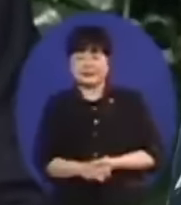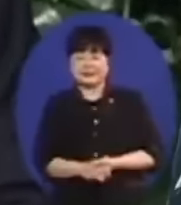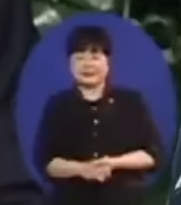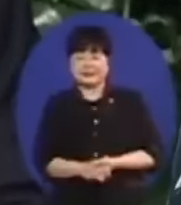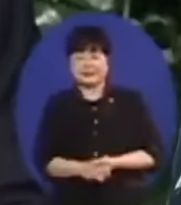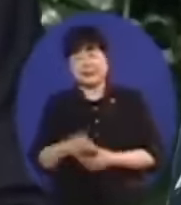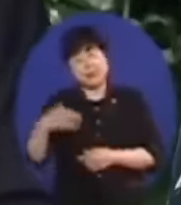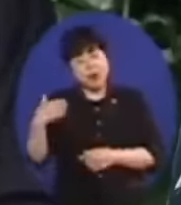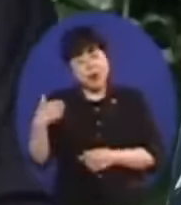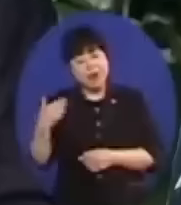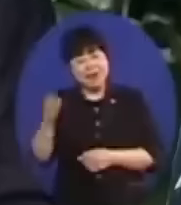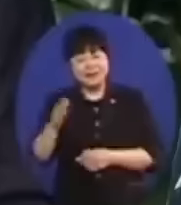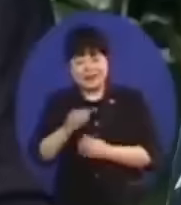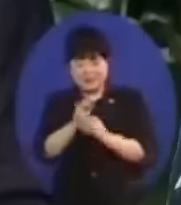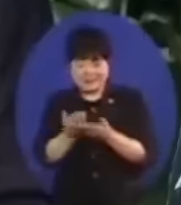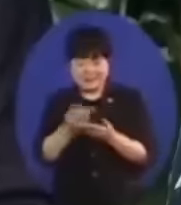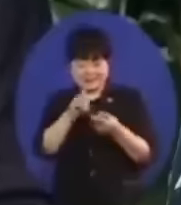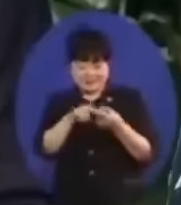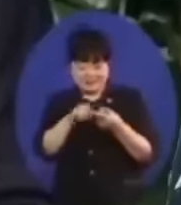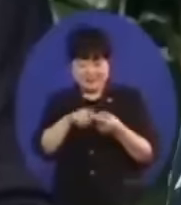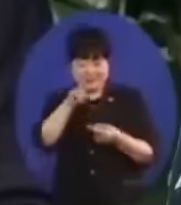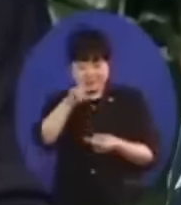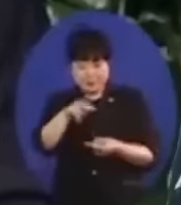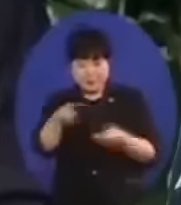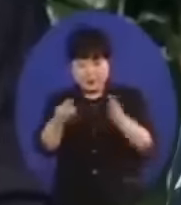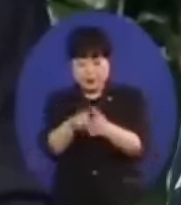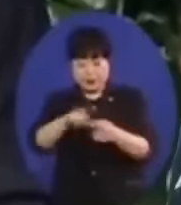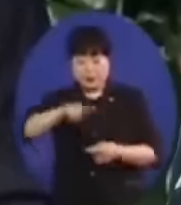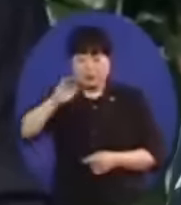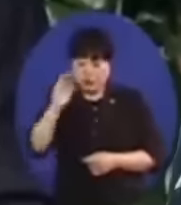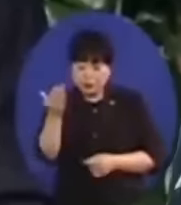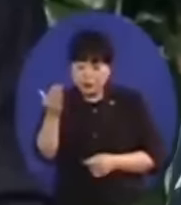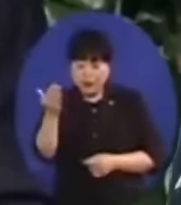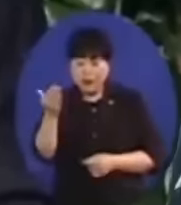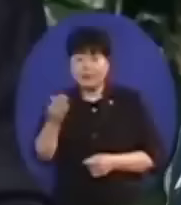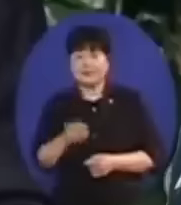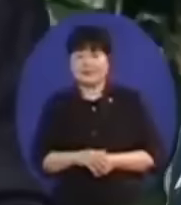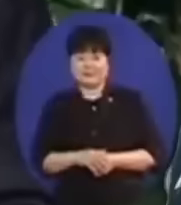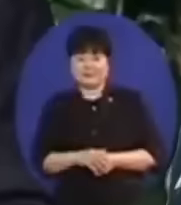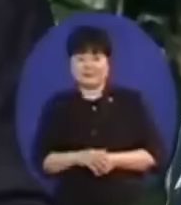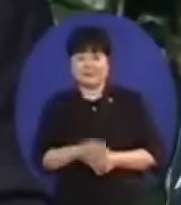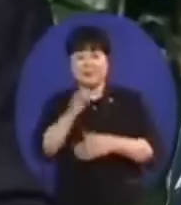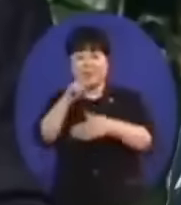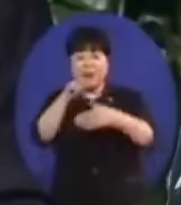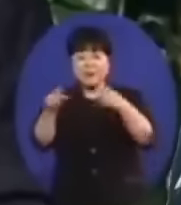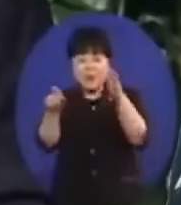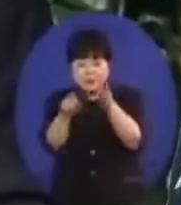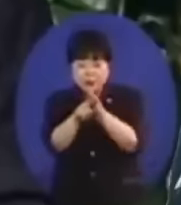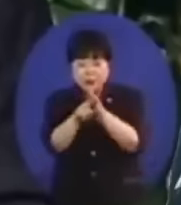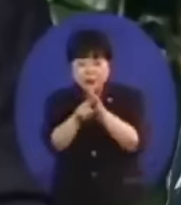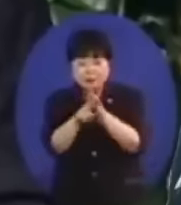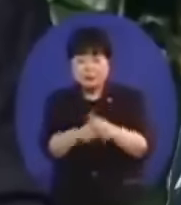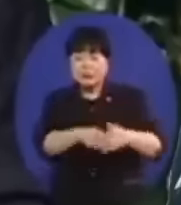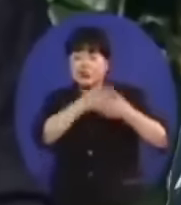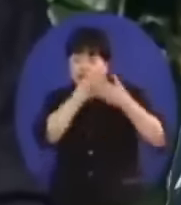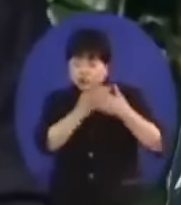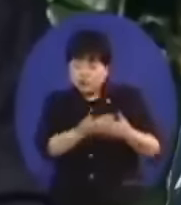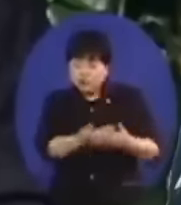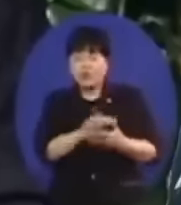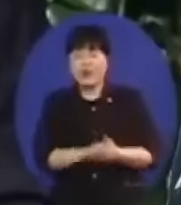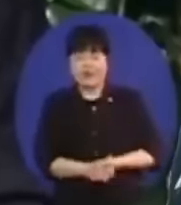그걸 모릅니다만 성경은 내 믿은 대로 될지어다라고 말했으니까 마음의 믿음이란 굉장히 중요한